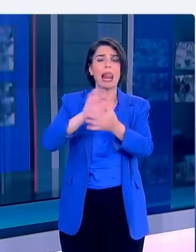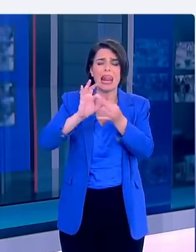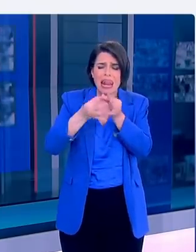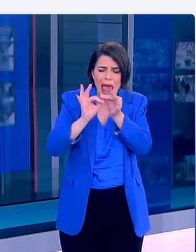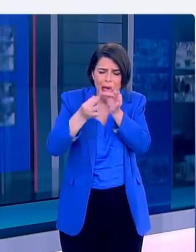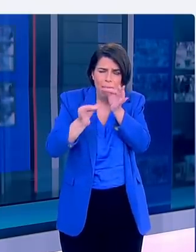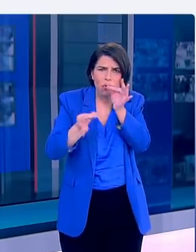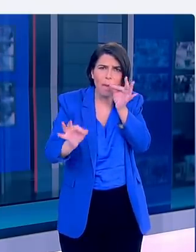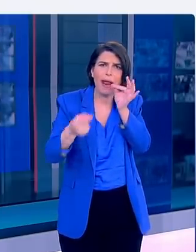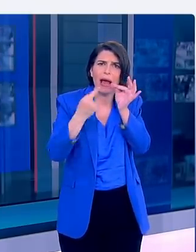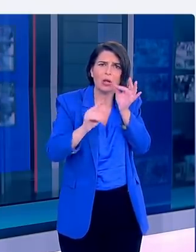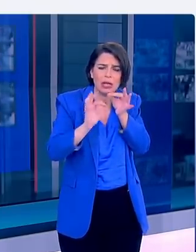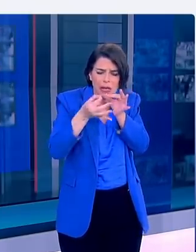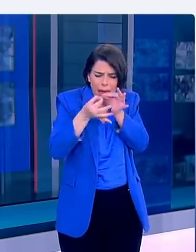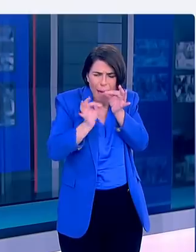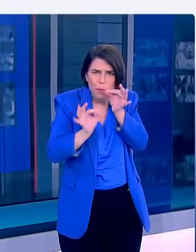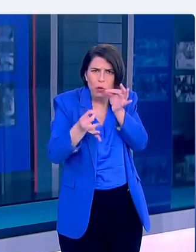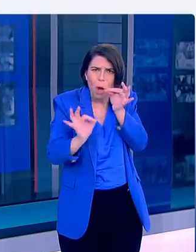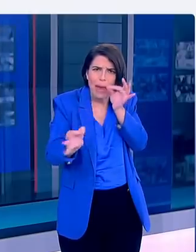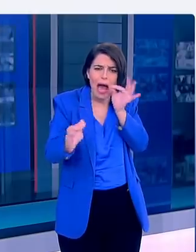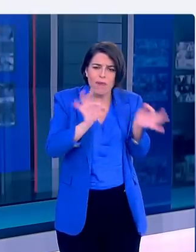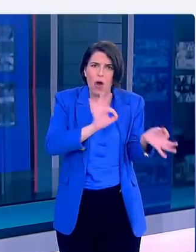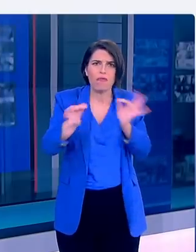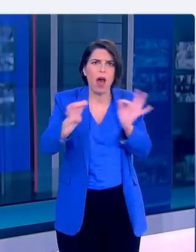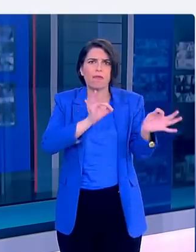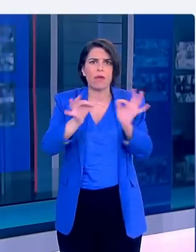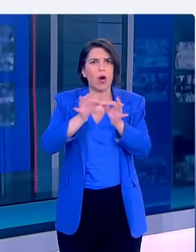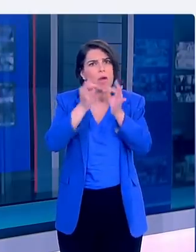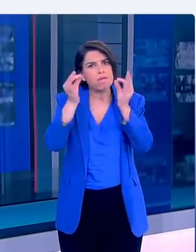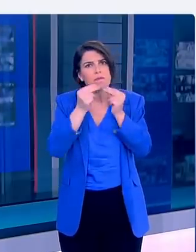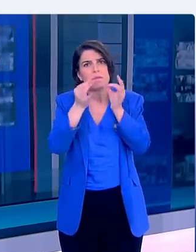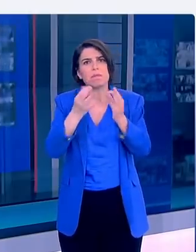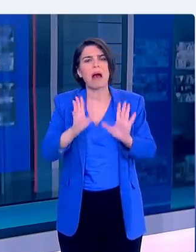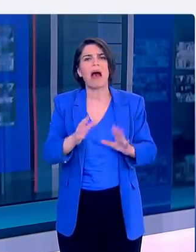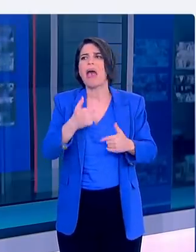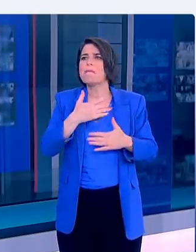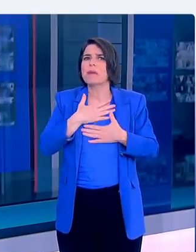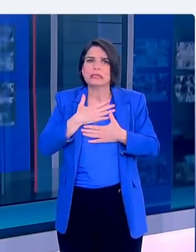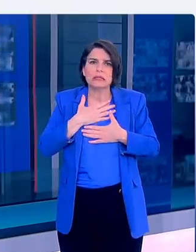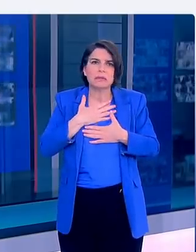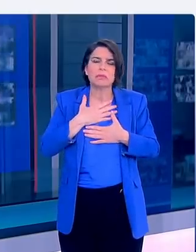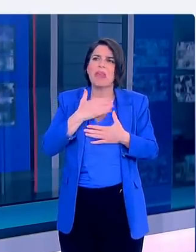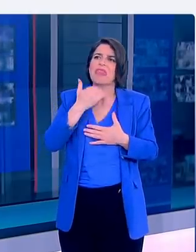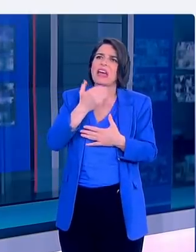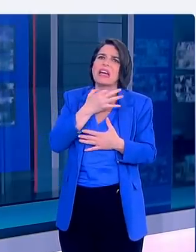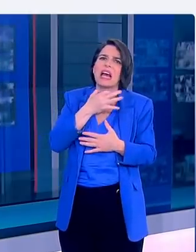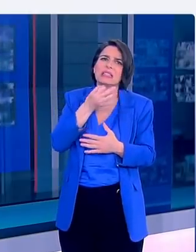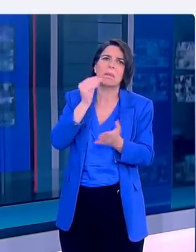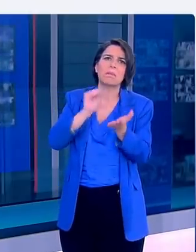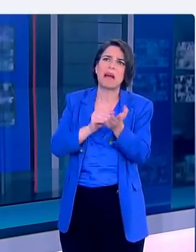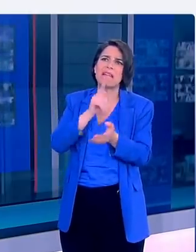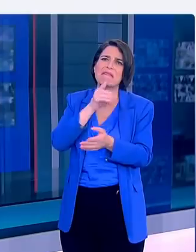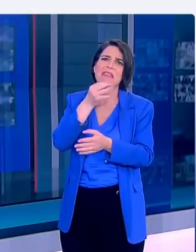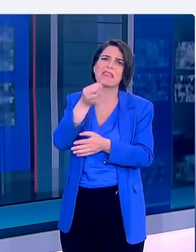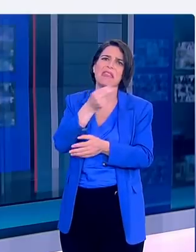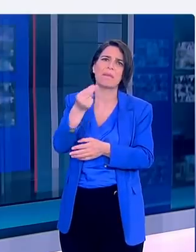πέρα είναι μια συζήτηση στην οποία εμείς δεν έχουμε κανέναν απολύτως λόγο να εισέλθουμε. Όπως σας είπα, δεν